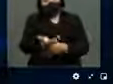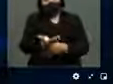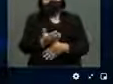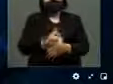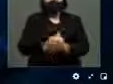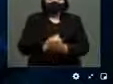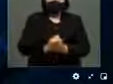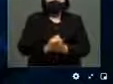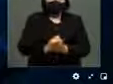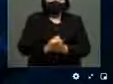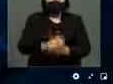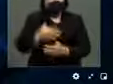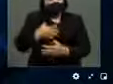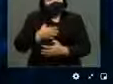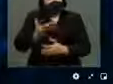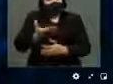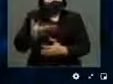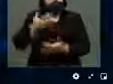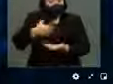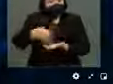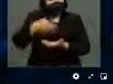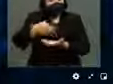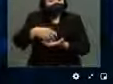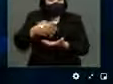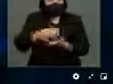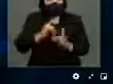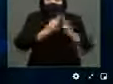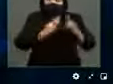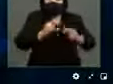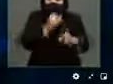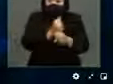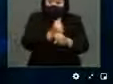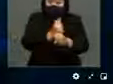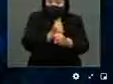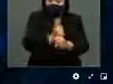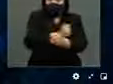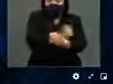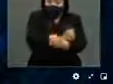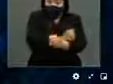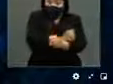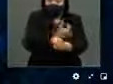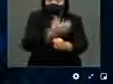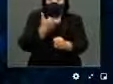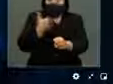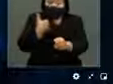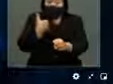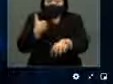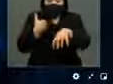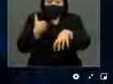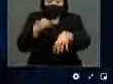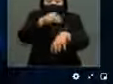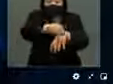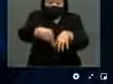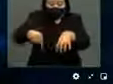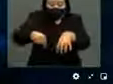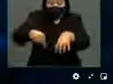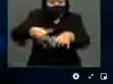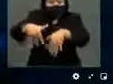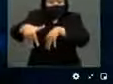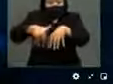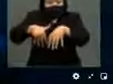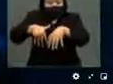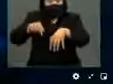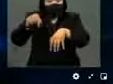ล้วก็ต้องการสื่อสารถึงนอกจากแคมป์คนงานแล้วชุมชนรอบข้างที่เกิดการติดเชื้อจำนวนมาก